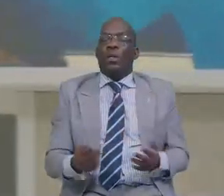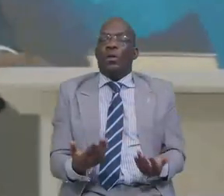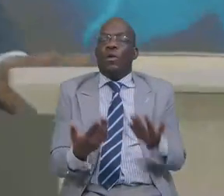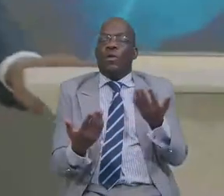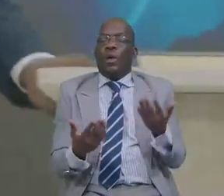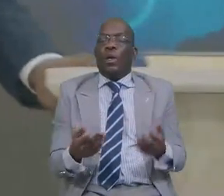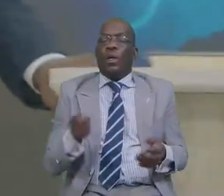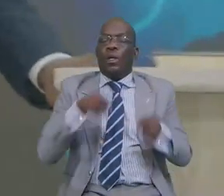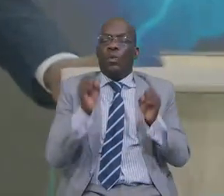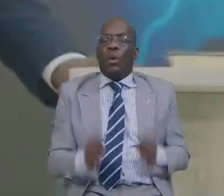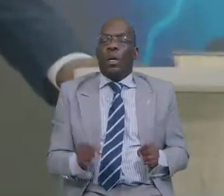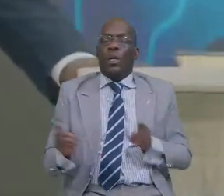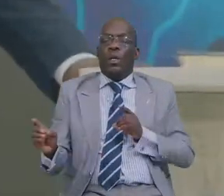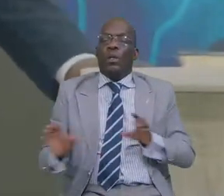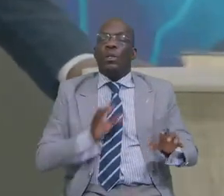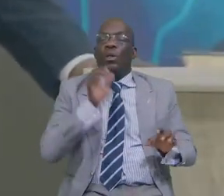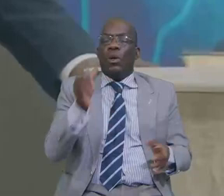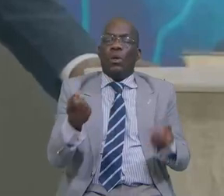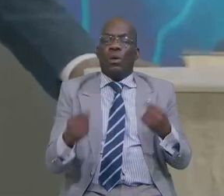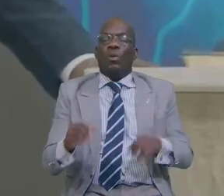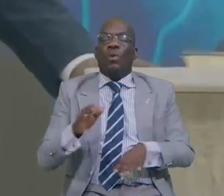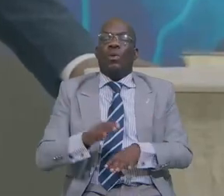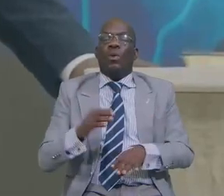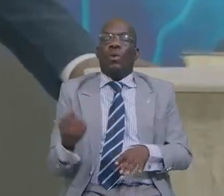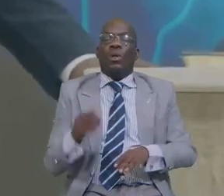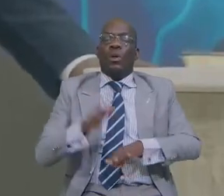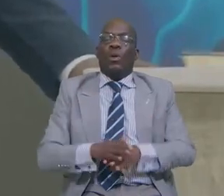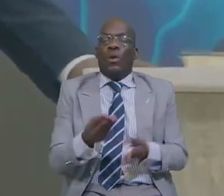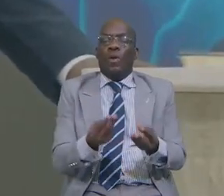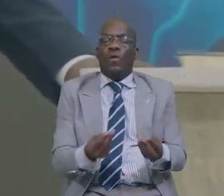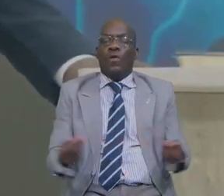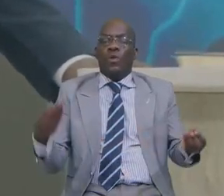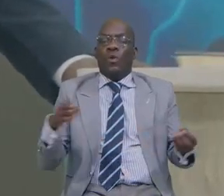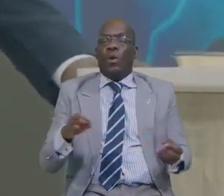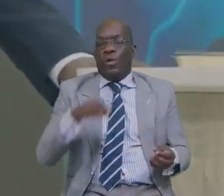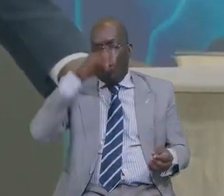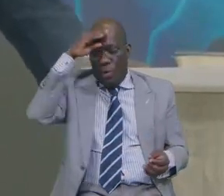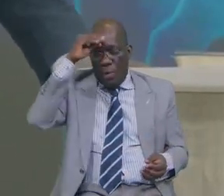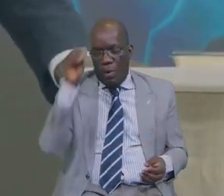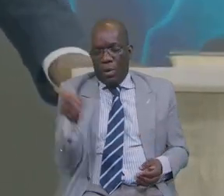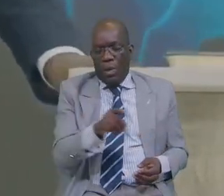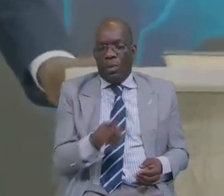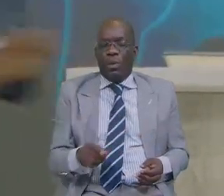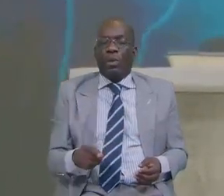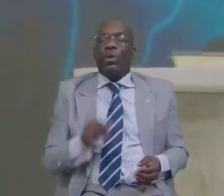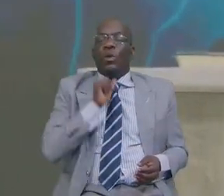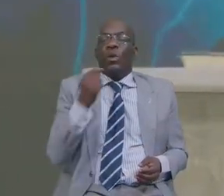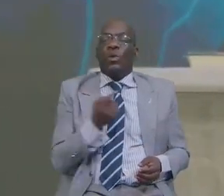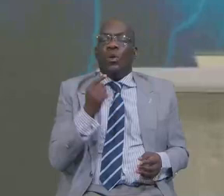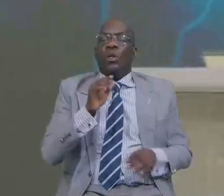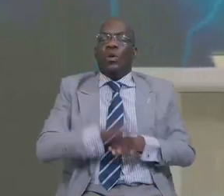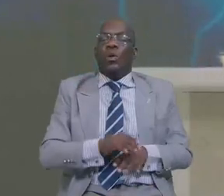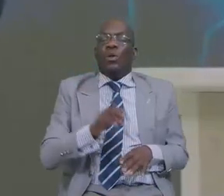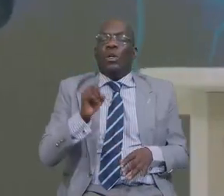venu seulement sur quelques-uns, même pas les 11 ou les 12. Eux